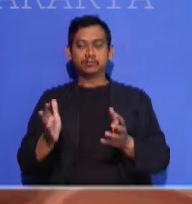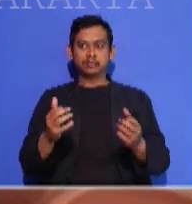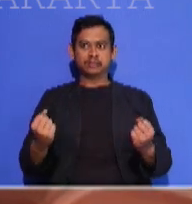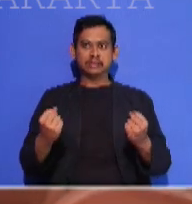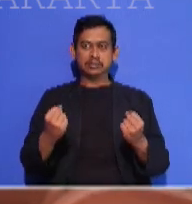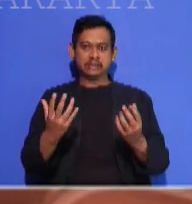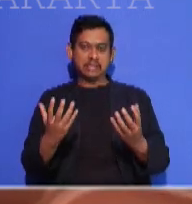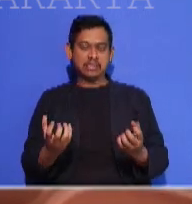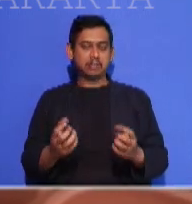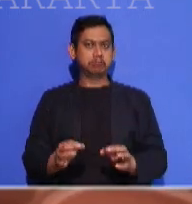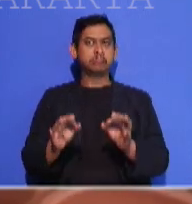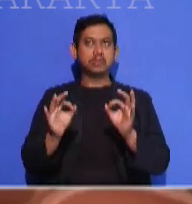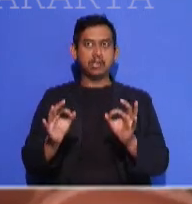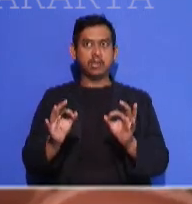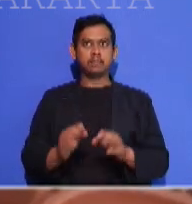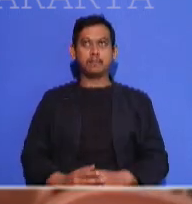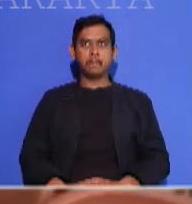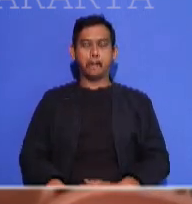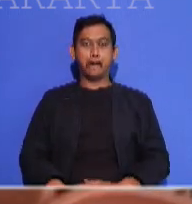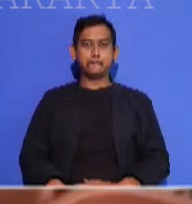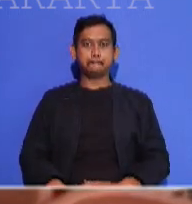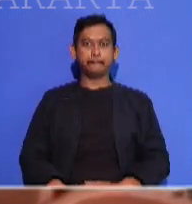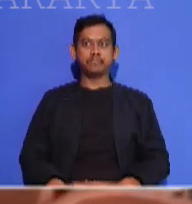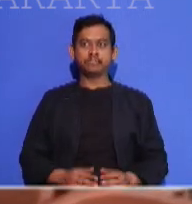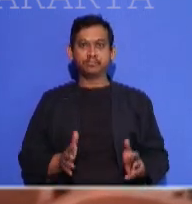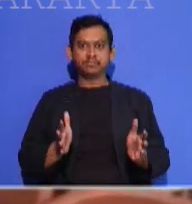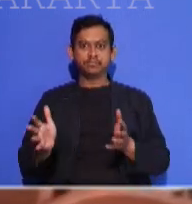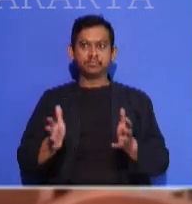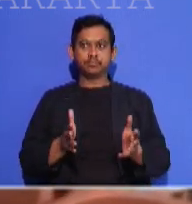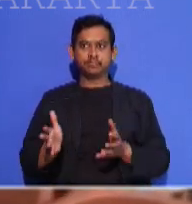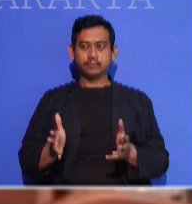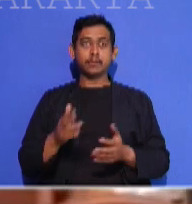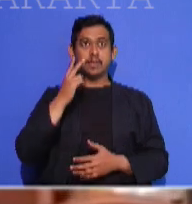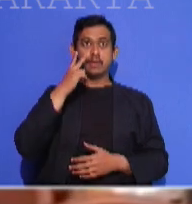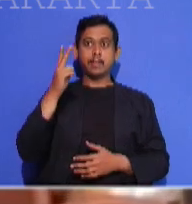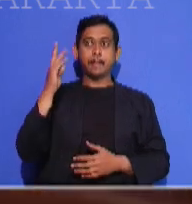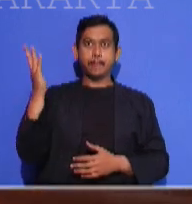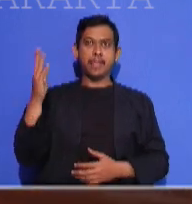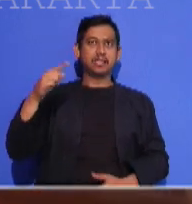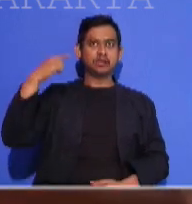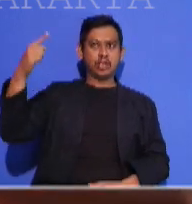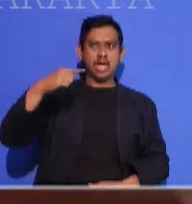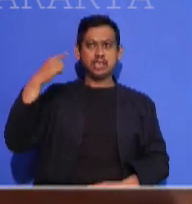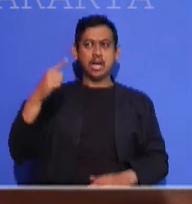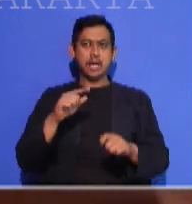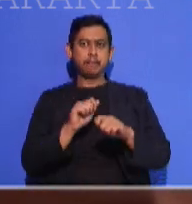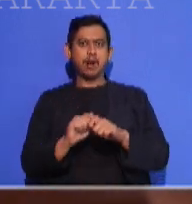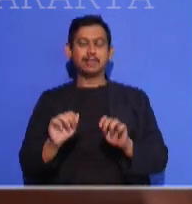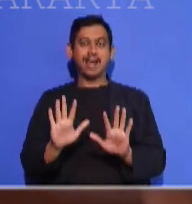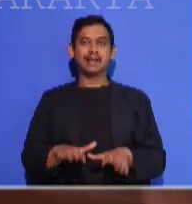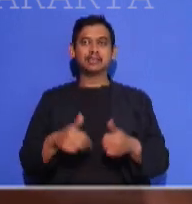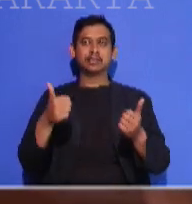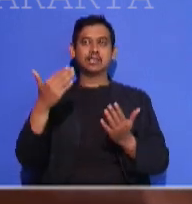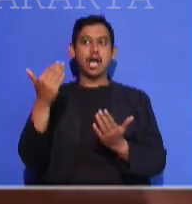sampurno. Wontene mligi ing pakaryan damel gerabah menika, saben dinten Mbah Tukirah saged ngasilaken